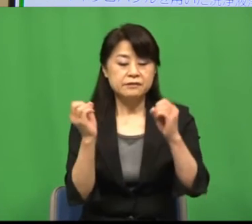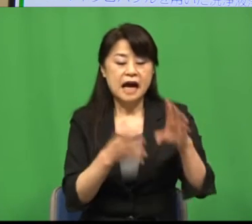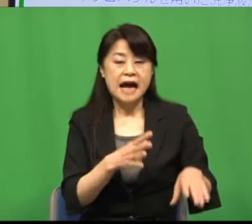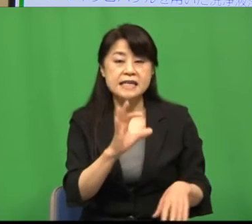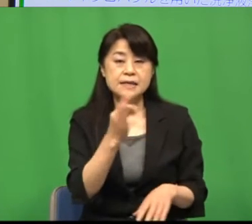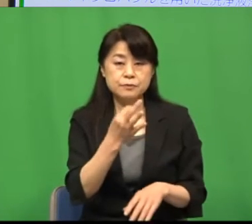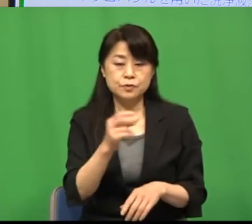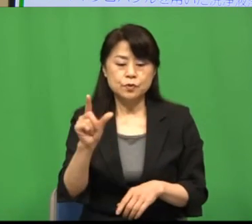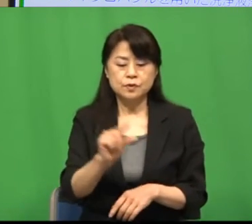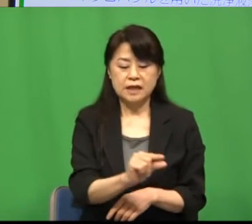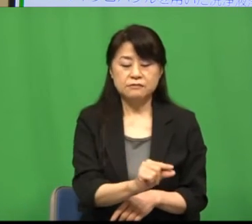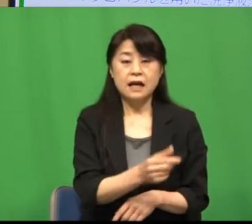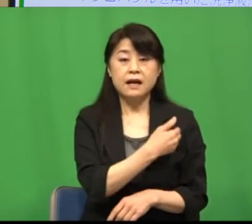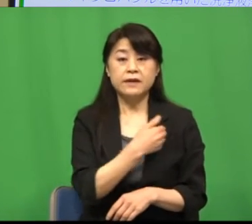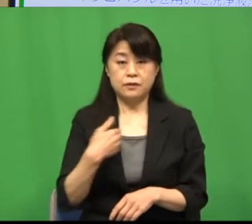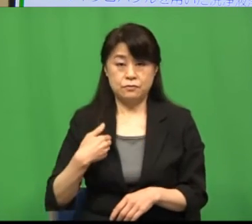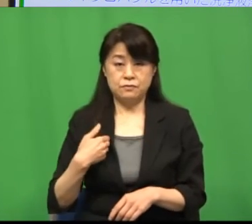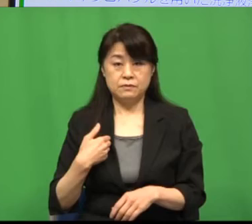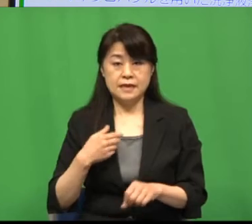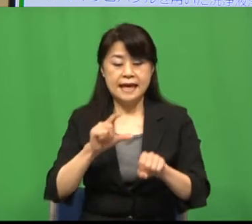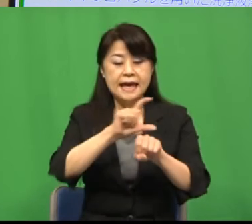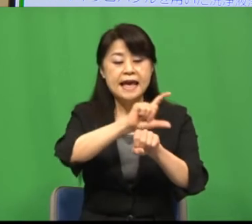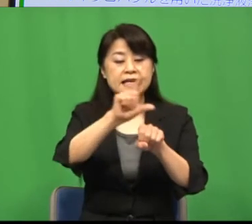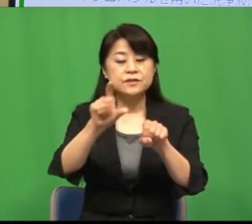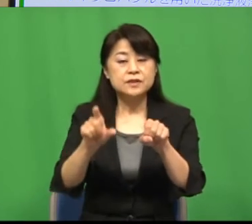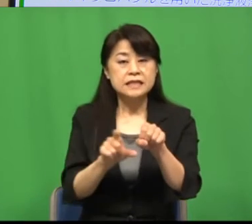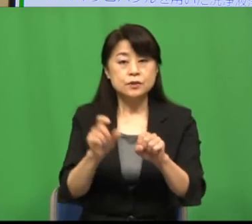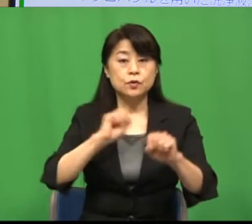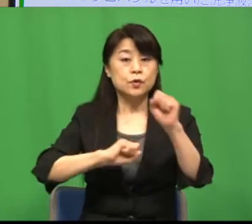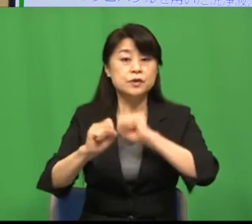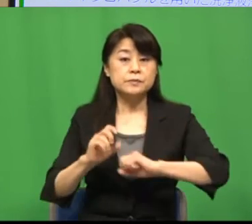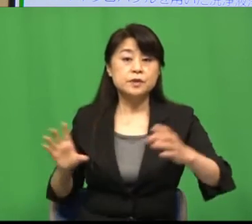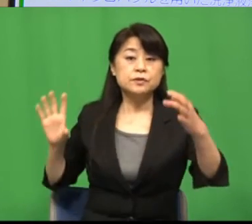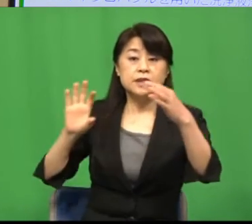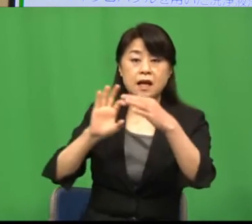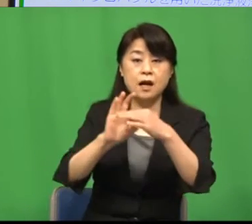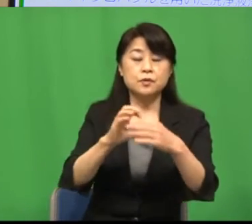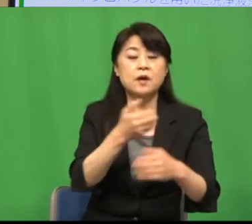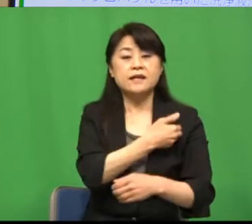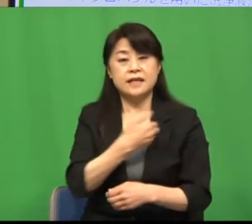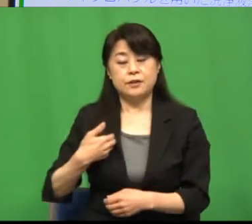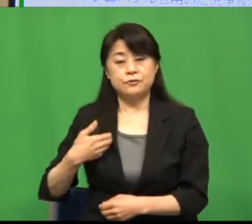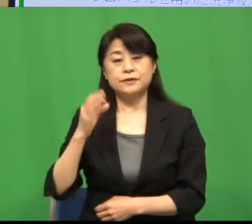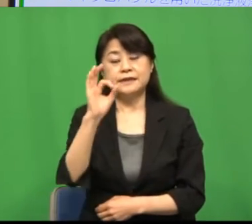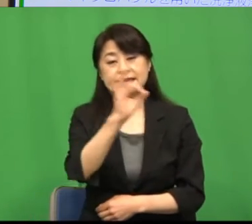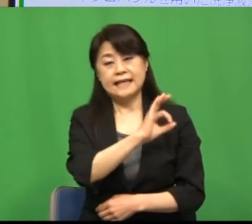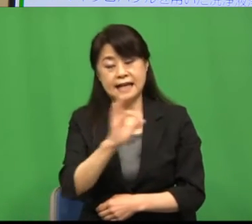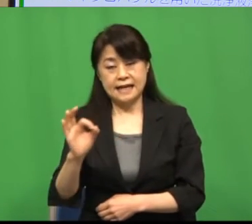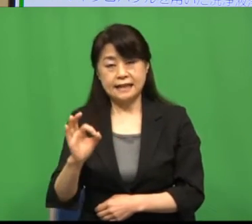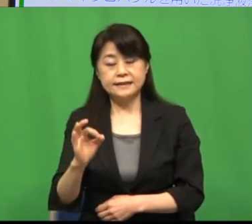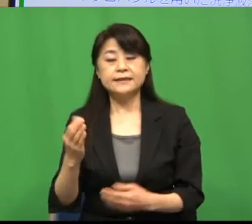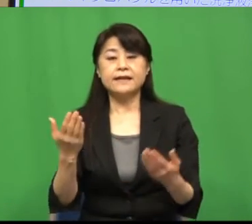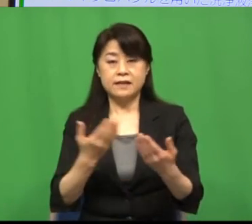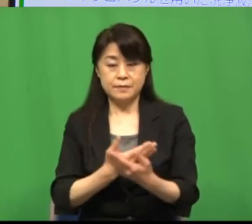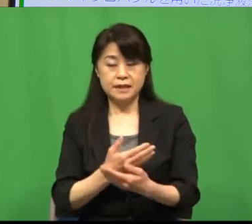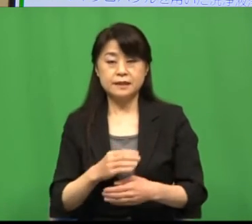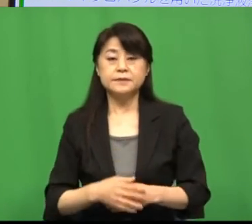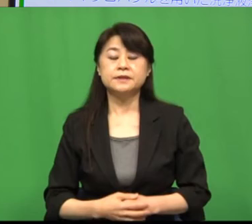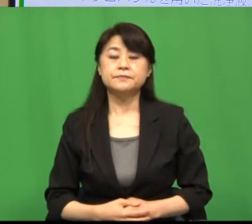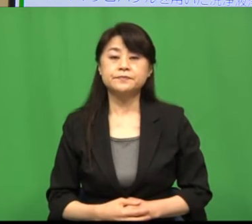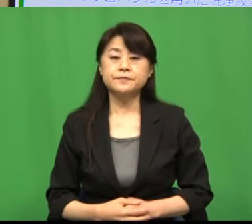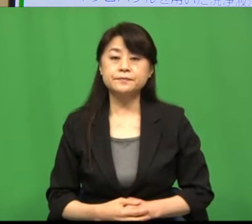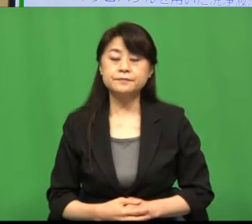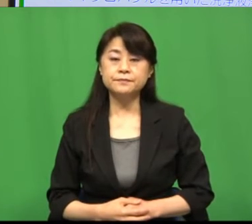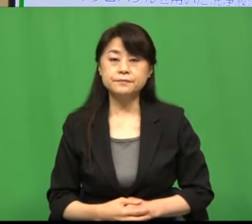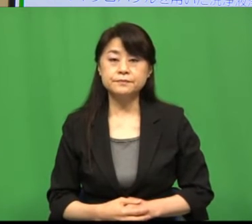ながり SDGs の取り組みにもつながる、そのような SDGs にも貢献できる商品と製品となっ